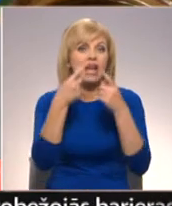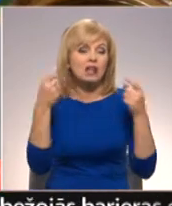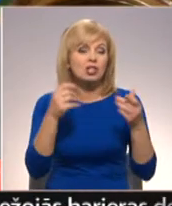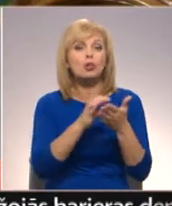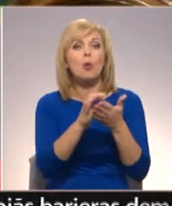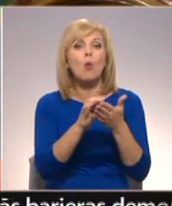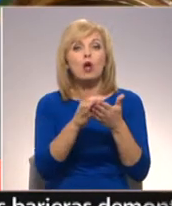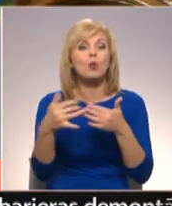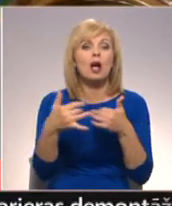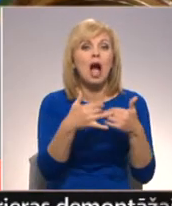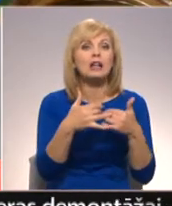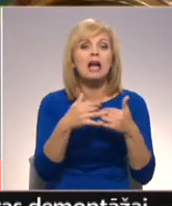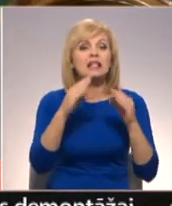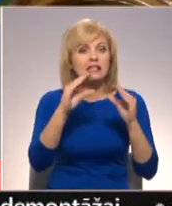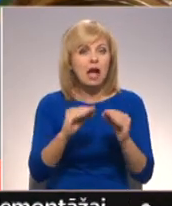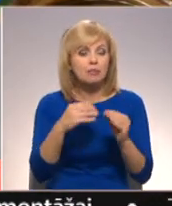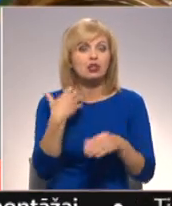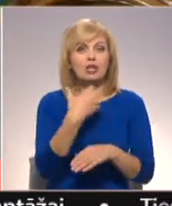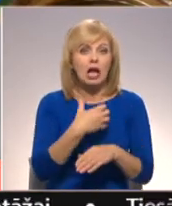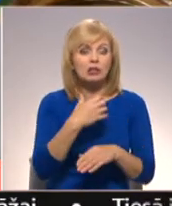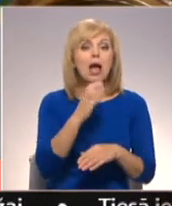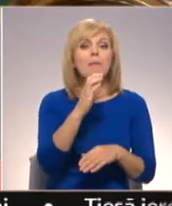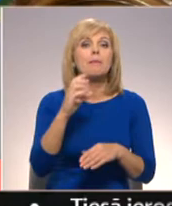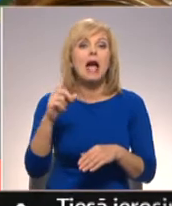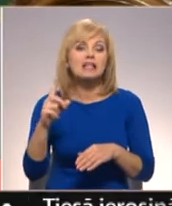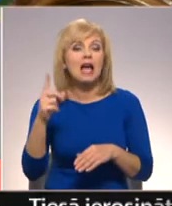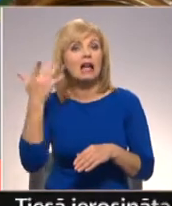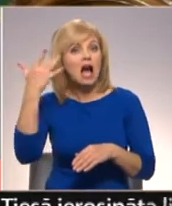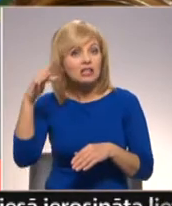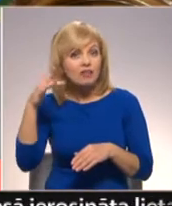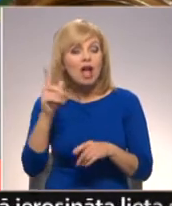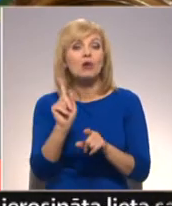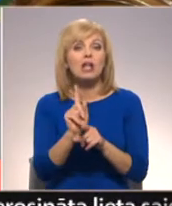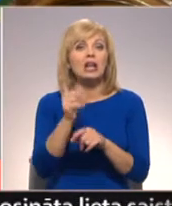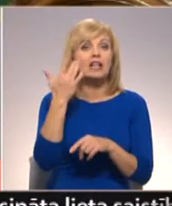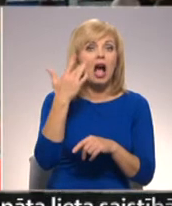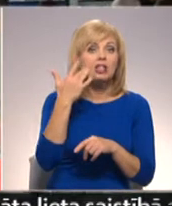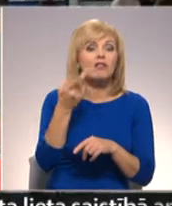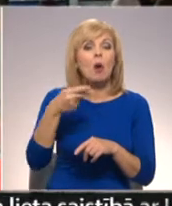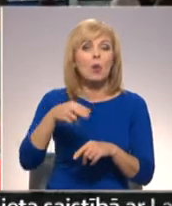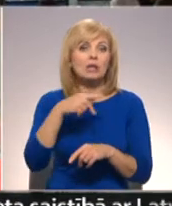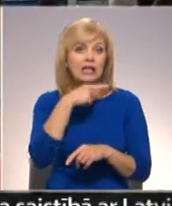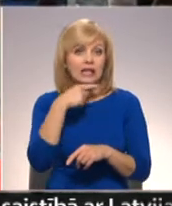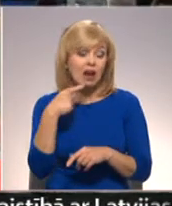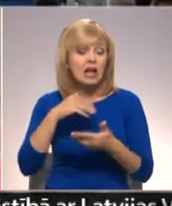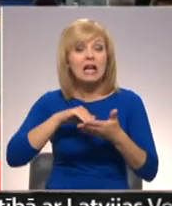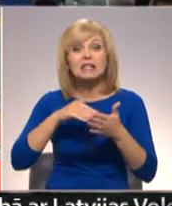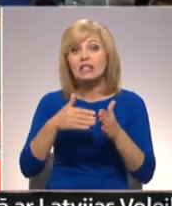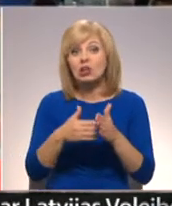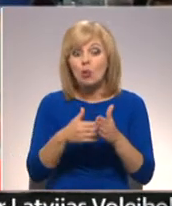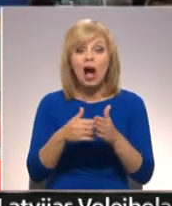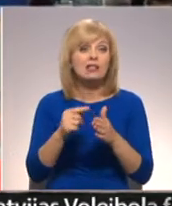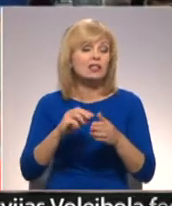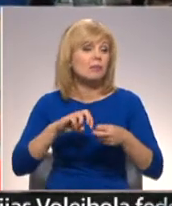samazināšanas nepieciešamību. Šī atbildība bija starp PSRS un ASV, un tagad tā ir starp ASV un Krieviju. Situācijas sāsināšanos